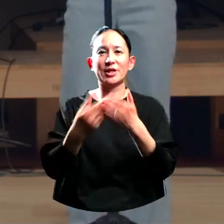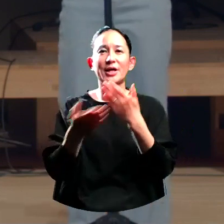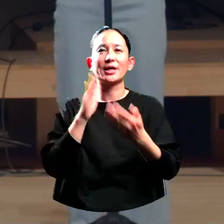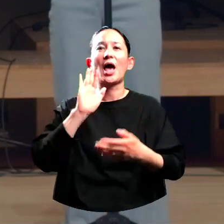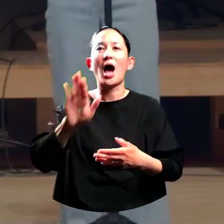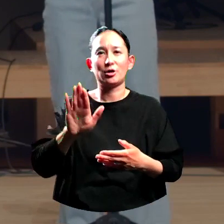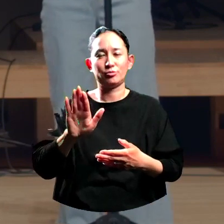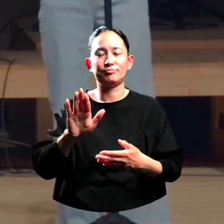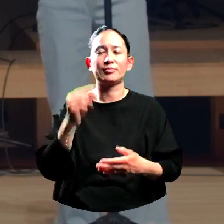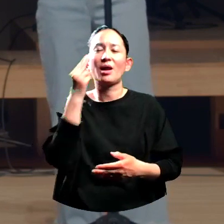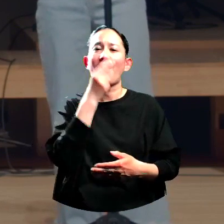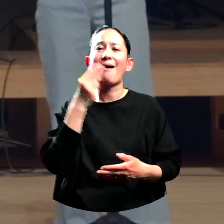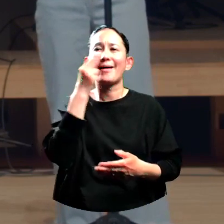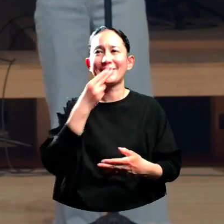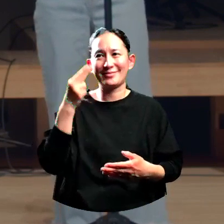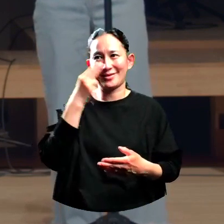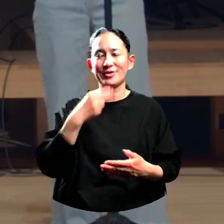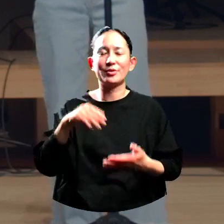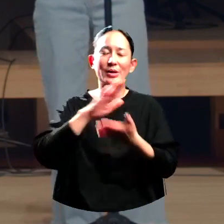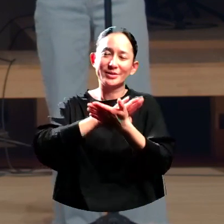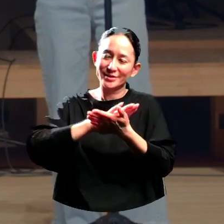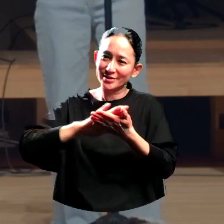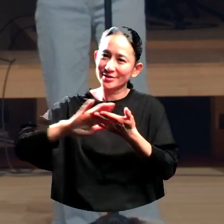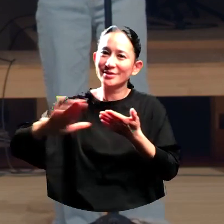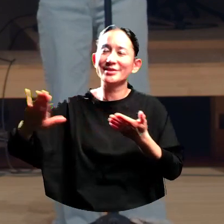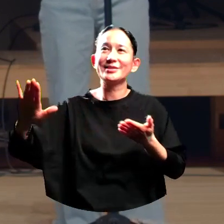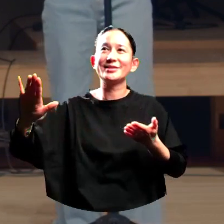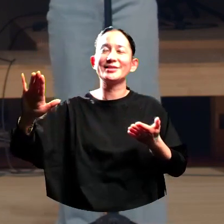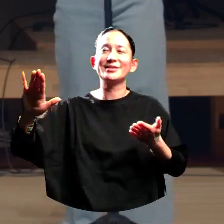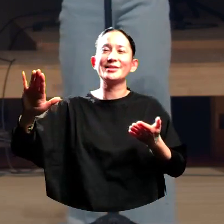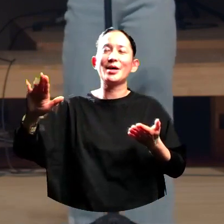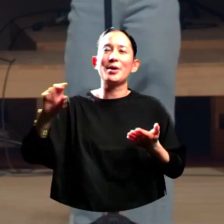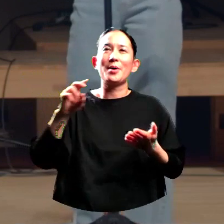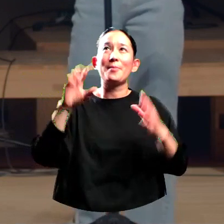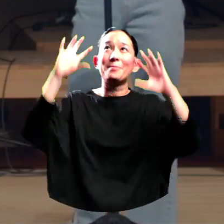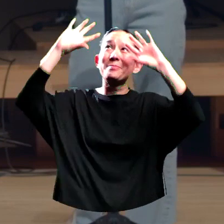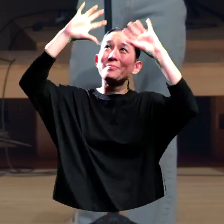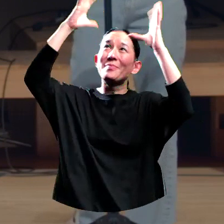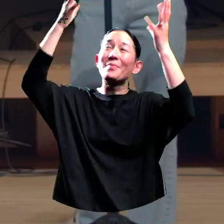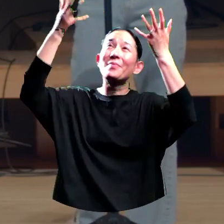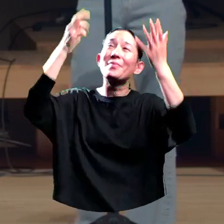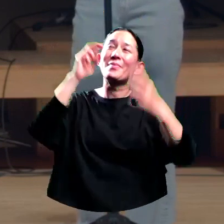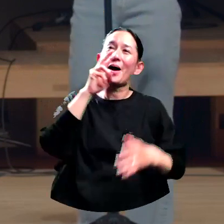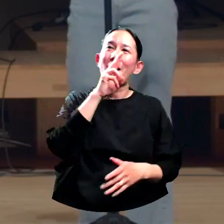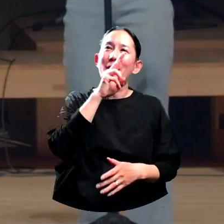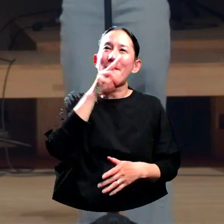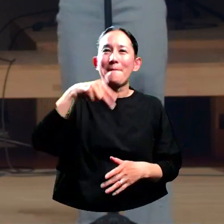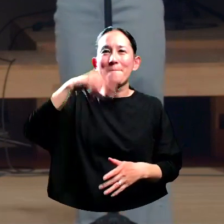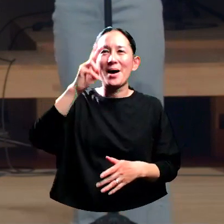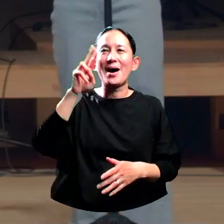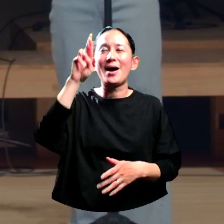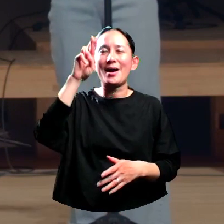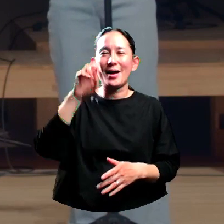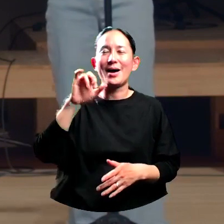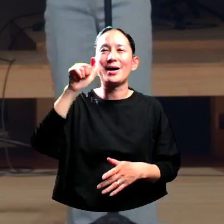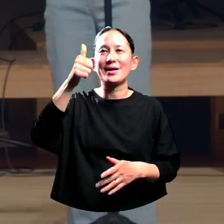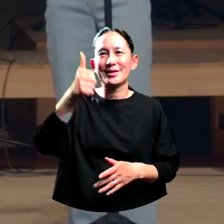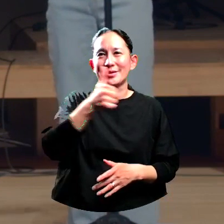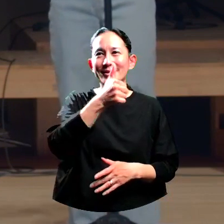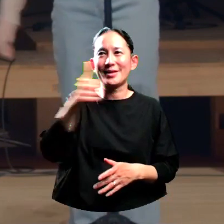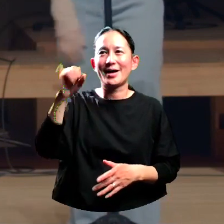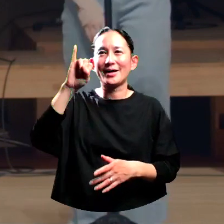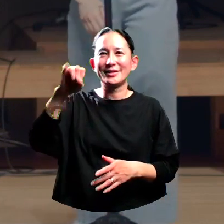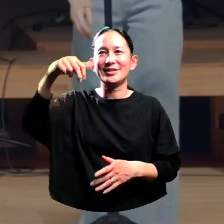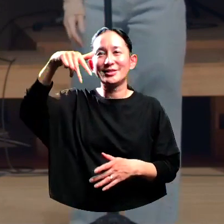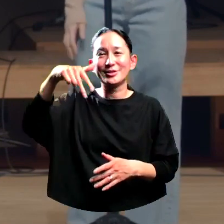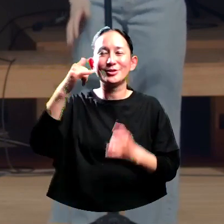year. ハワイって美しい南国パラダイスってイメージがあるでしょ。 And when you hear Hawaii, you probably imagine this tropical